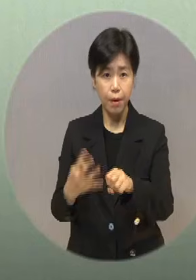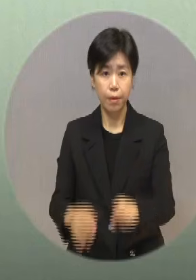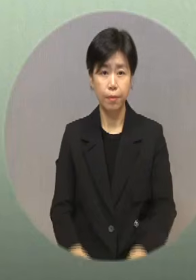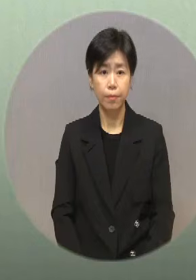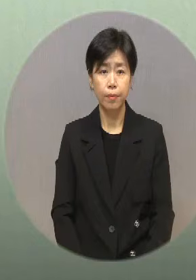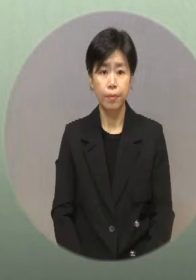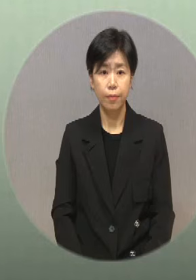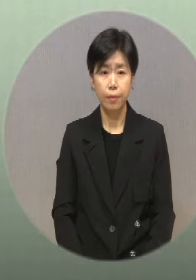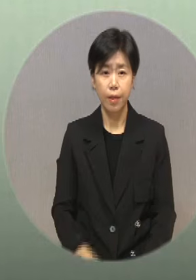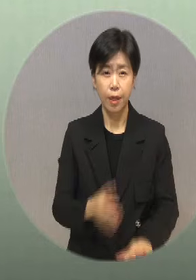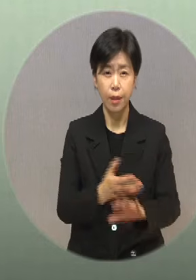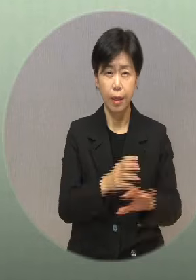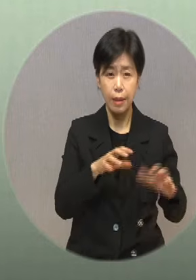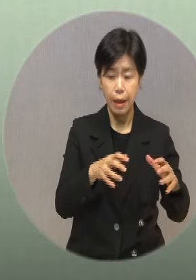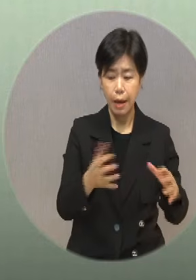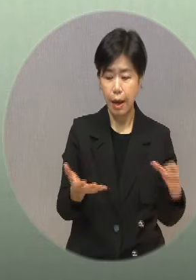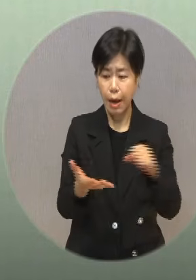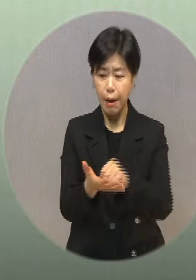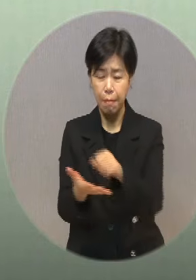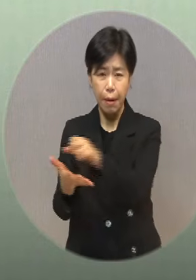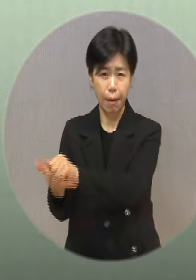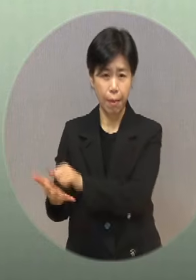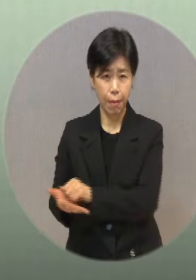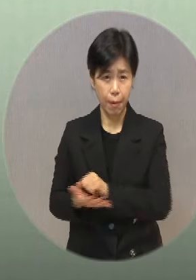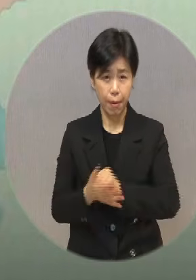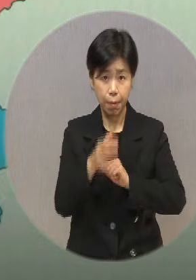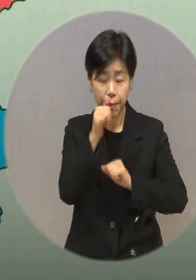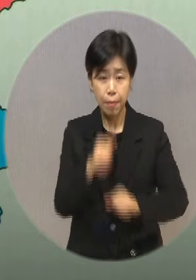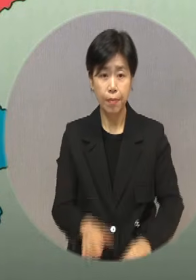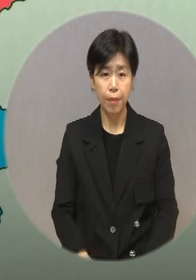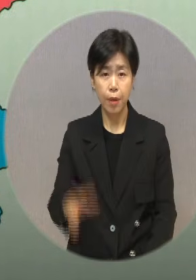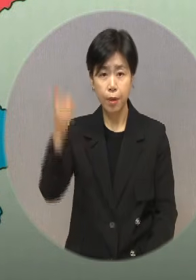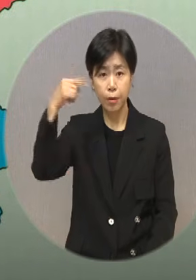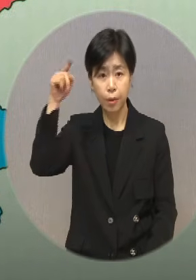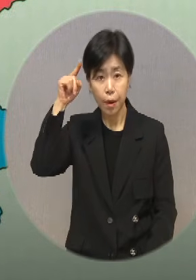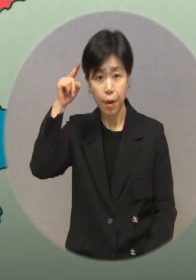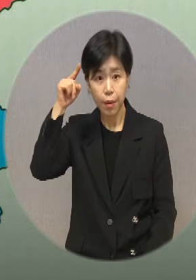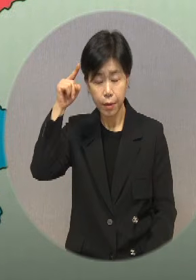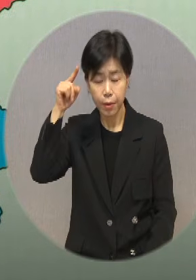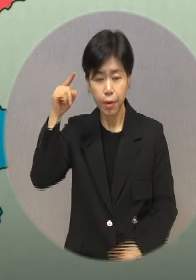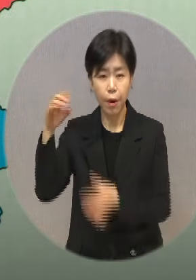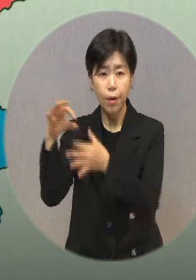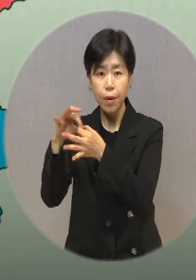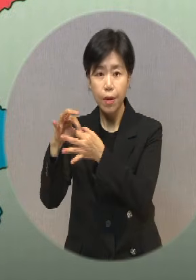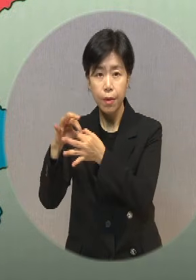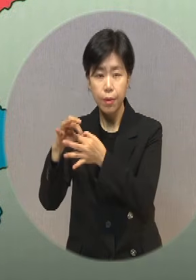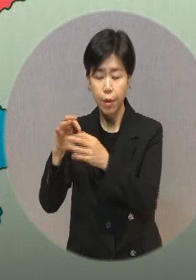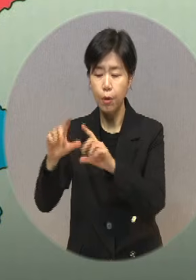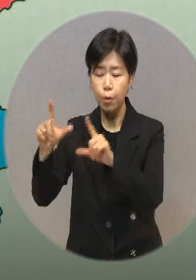서방 연합국의 점령 지역은 서독으로, 소련 점령 지역은 동독으로 분단되었습니다.